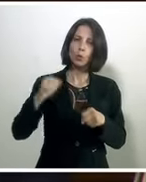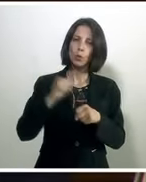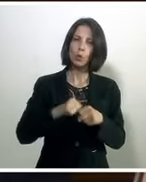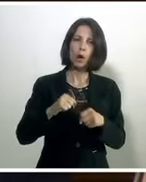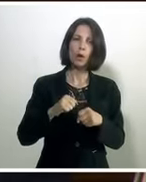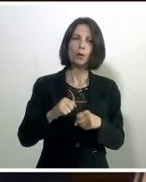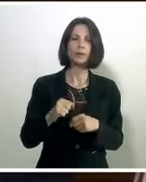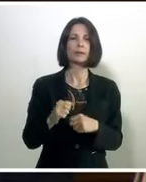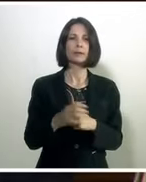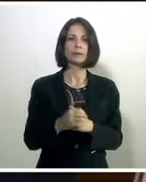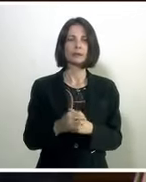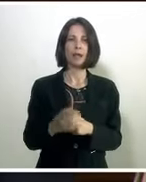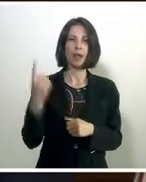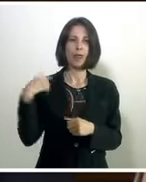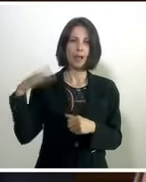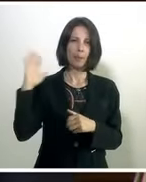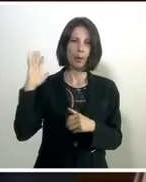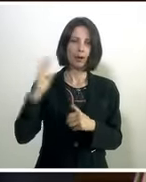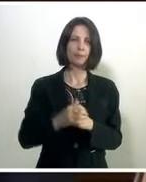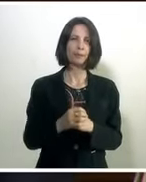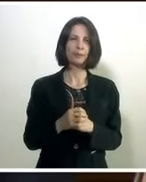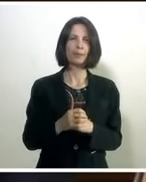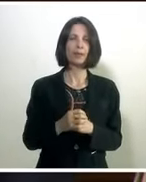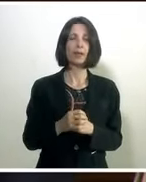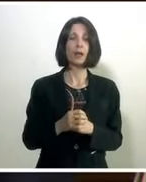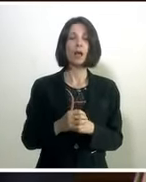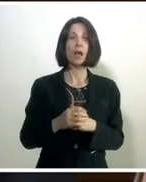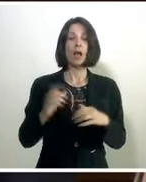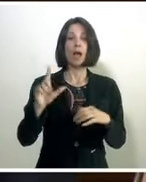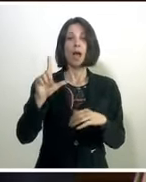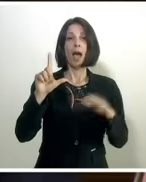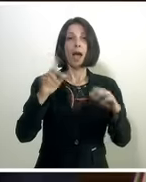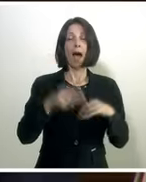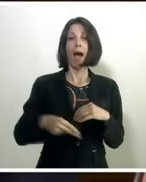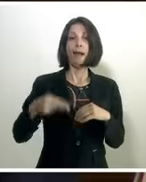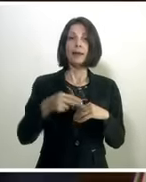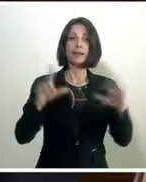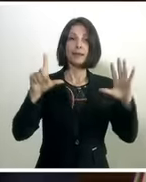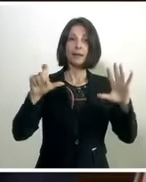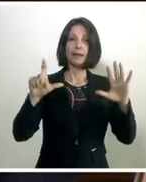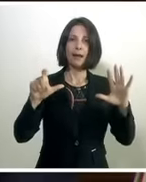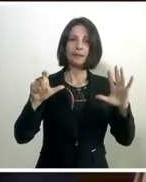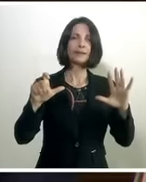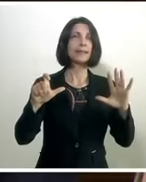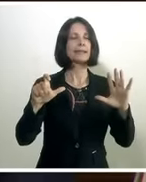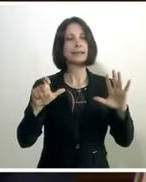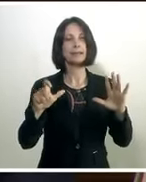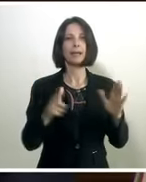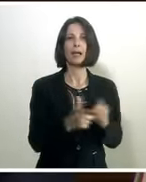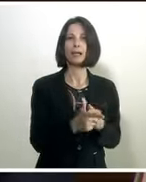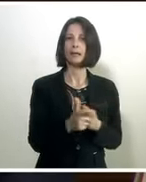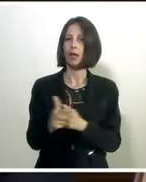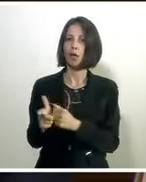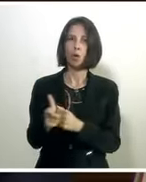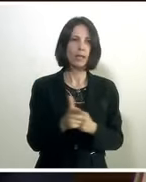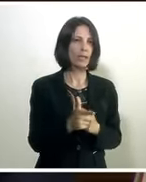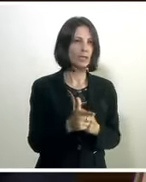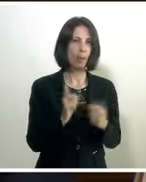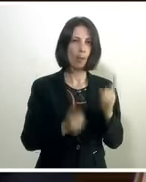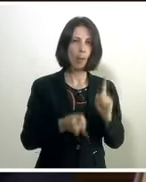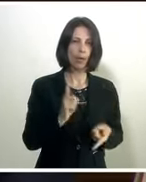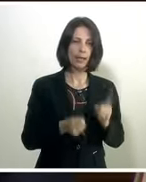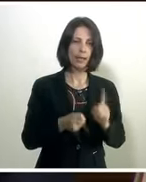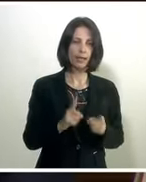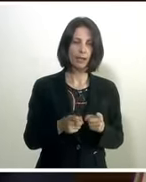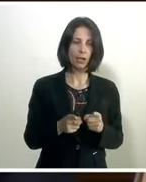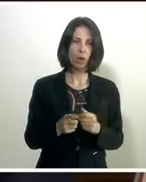fiori sul fronte interno l'Italia degli anni 70 vive il peso del terrorismo politico che per numero di attentati e di morti di militanti